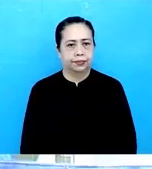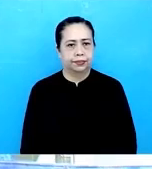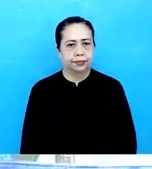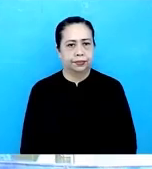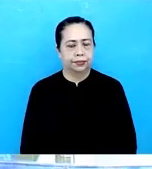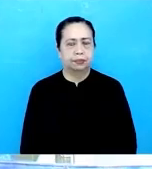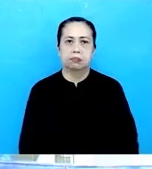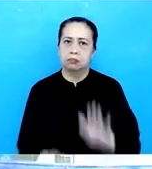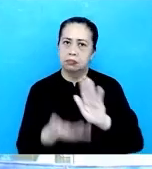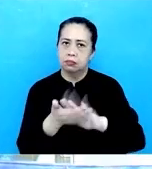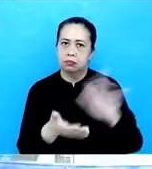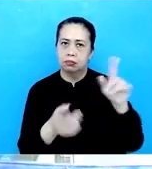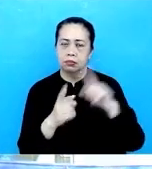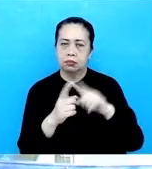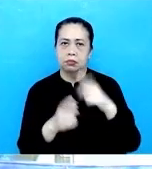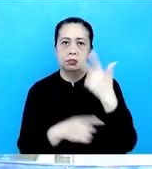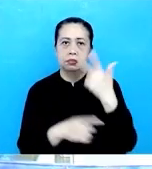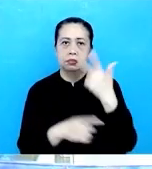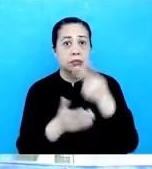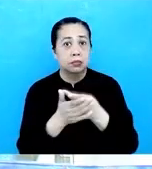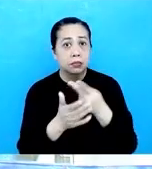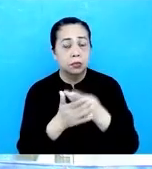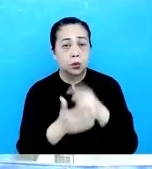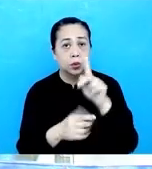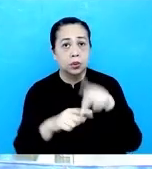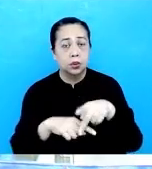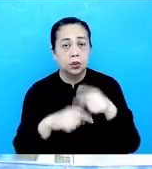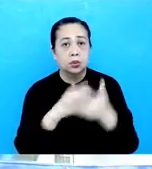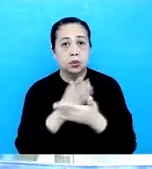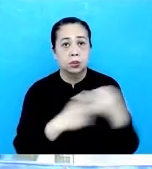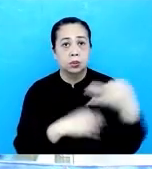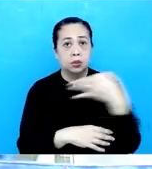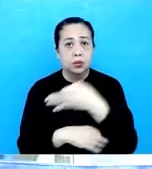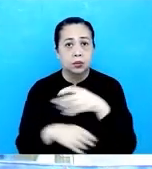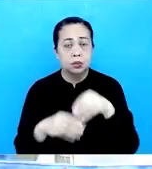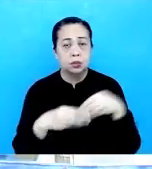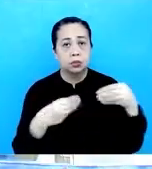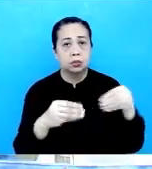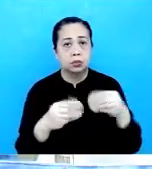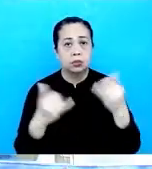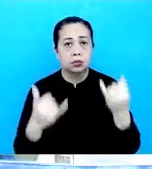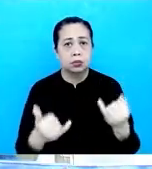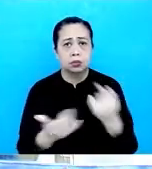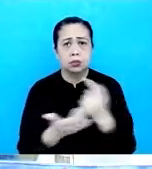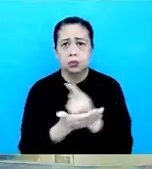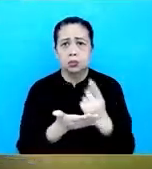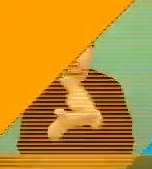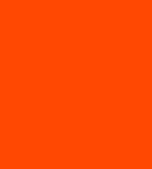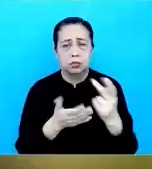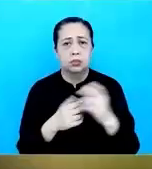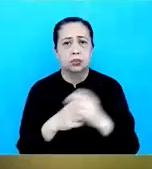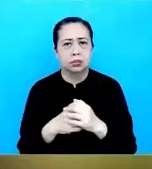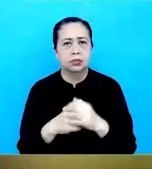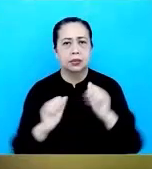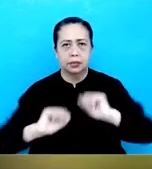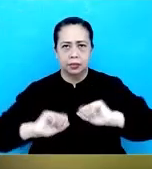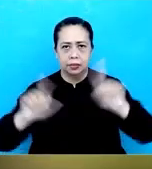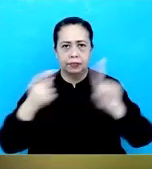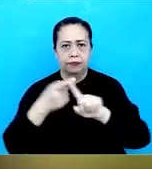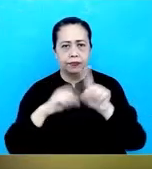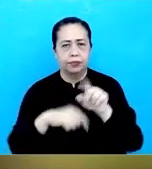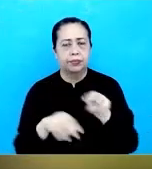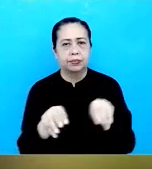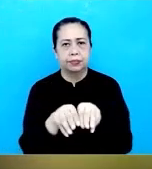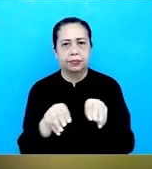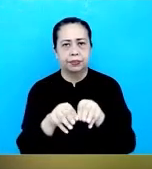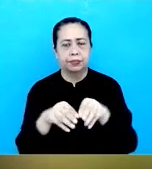Nagmahal na hanggang 30 piso kada kilo ang ilang isda sa mga pamilihan ngayong Semana Santa. Live mula sa Marikina,